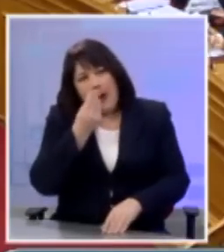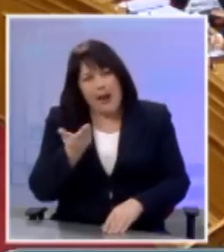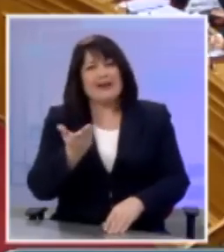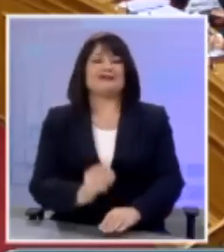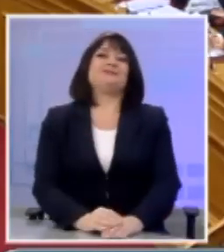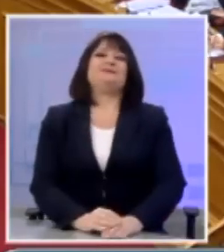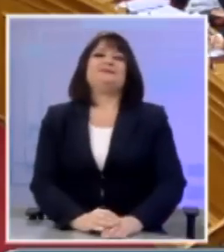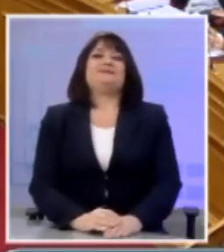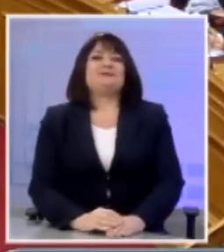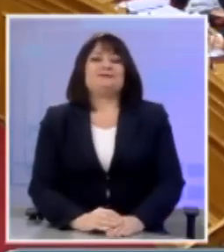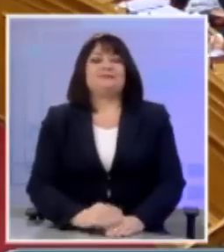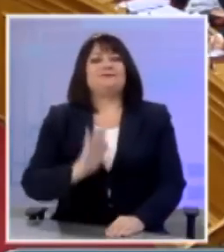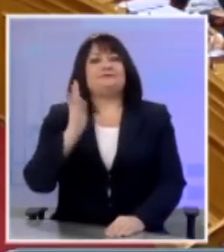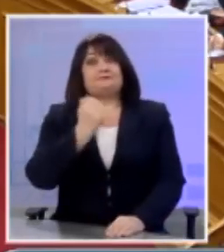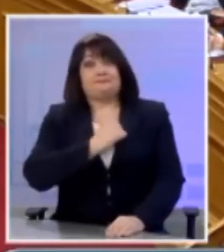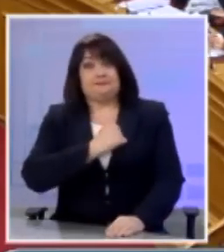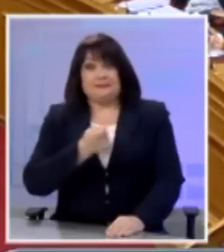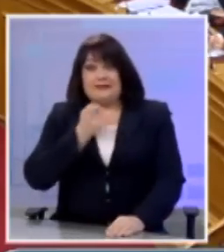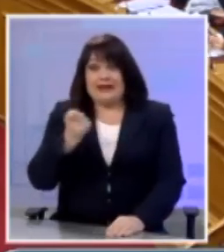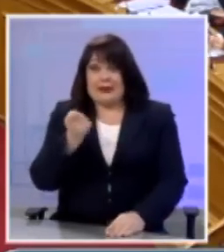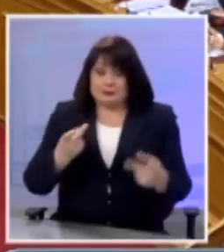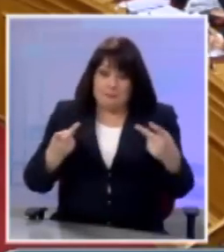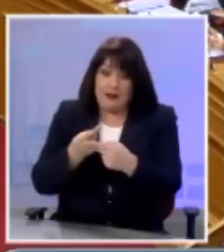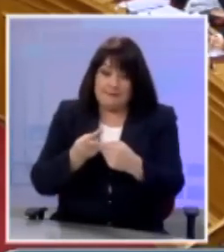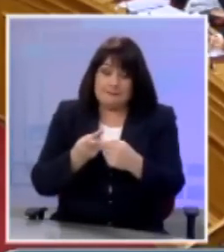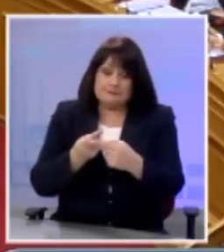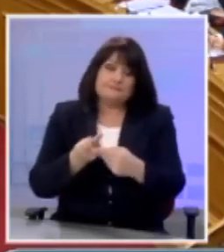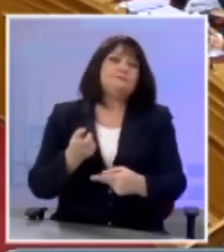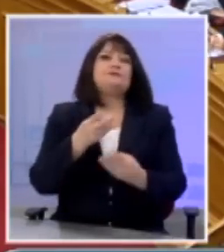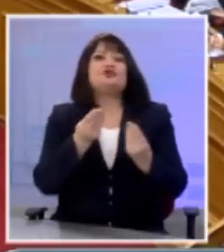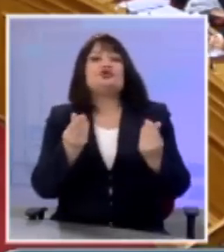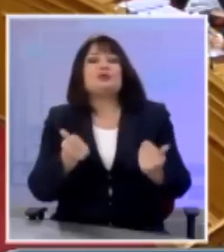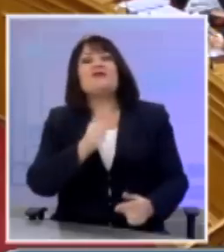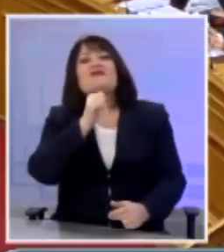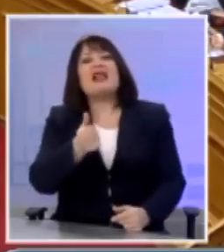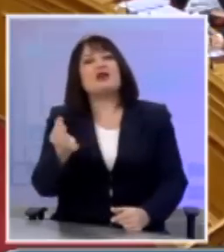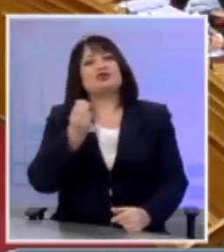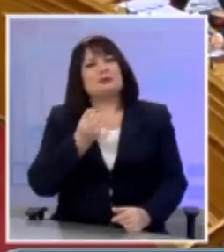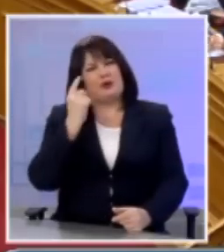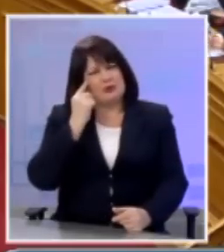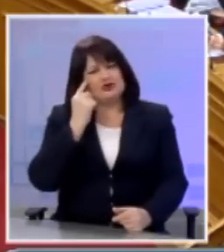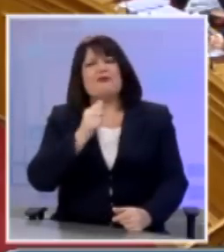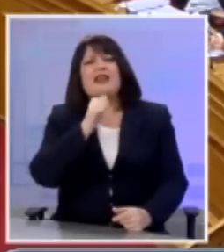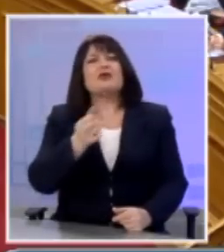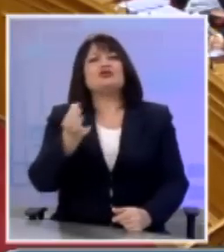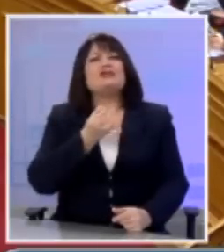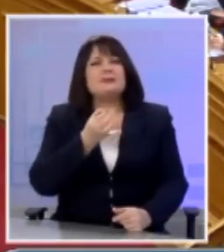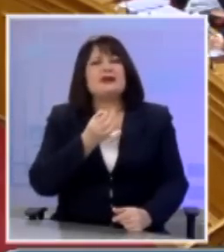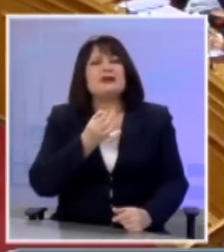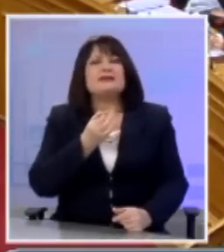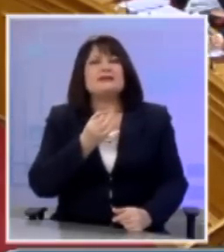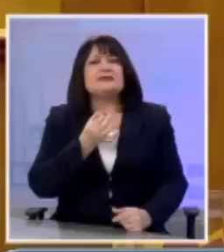Αν το πιστεύετε ότι θα κοπεί χρέος, μόνο ένας τρόπος, αυτός που είπε ένας Βέλγος σήμερα μου φαίνεται, κάθε